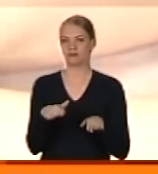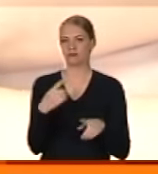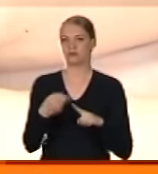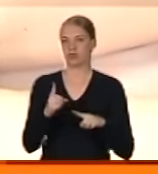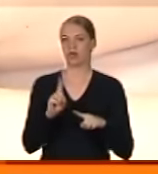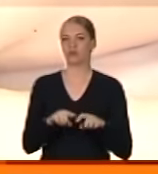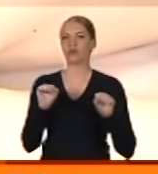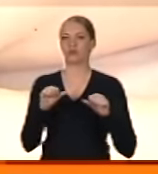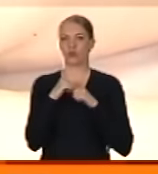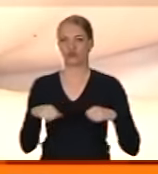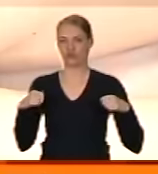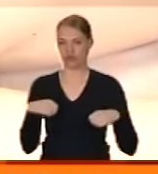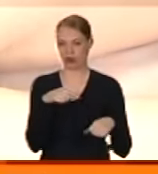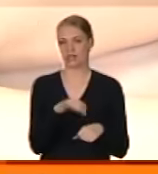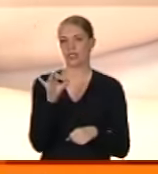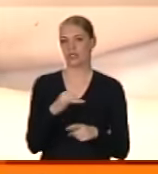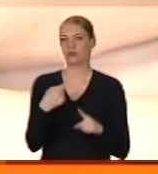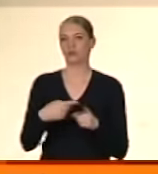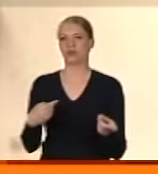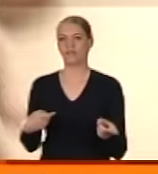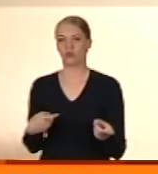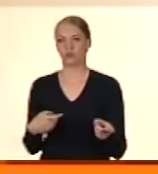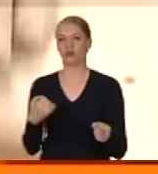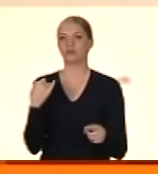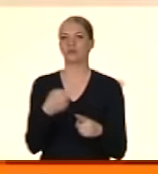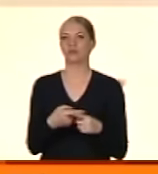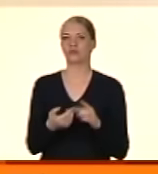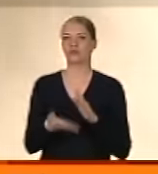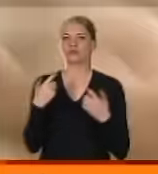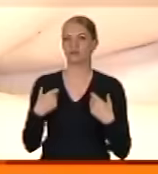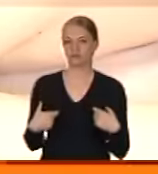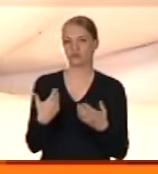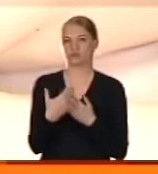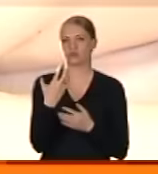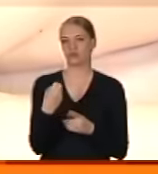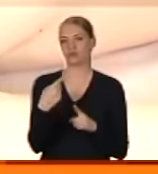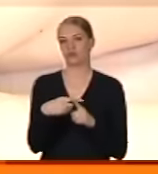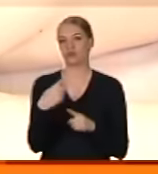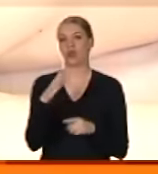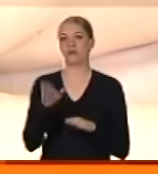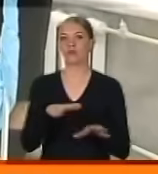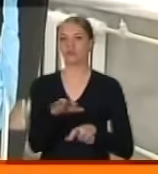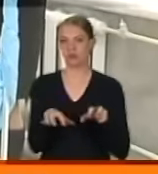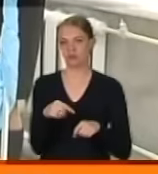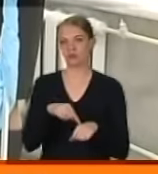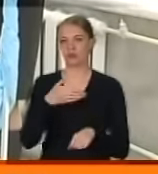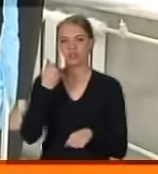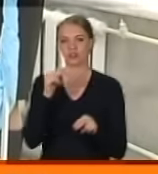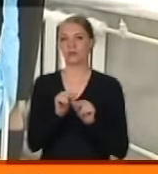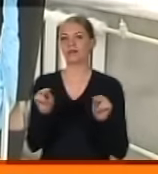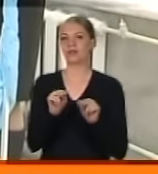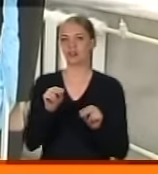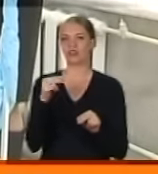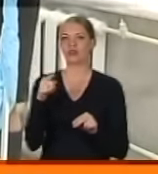Це бронежилет і автомат, плюс розгрузка ще десь около 15. Після масажу то намного легше. Викладач